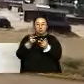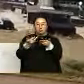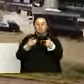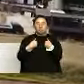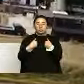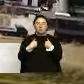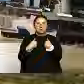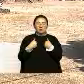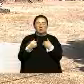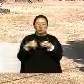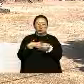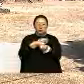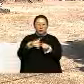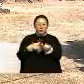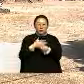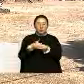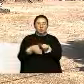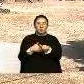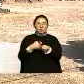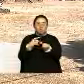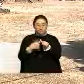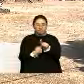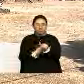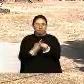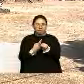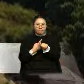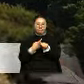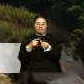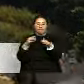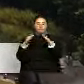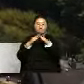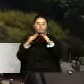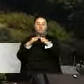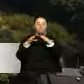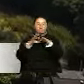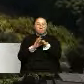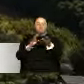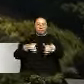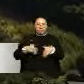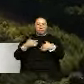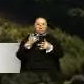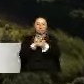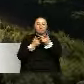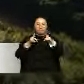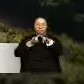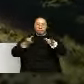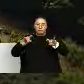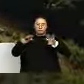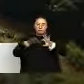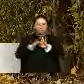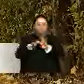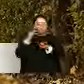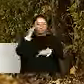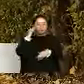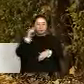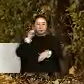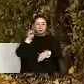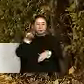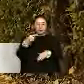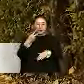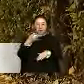받았거든요. 그 일대를 신익기 생가와 연결하고 남한산성과 잘 연결해서 대한민국의